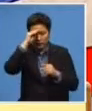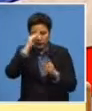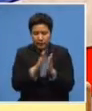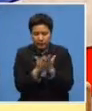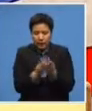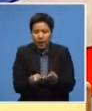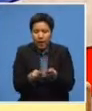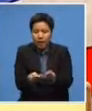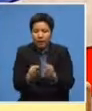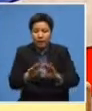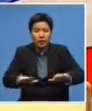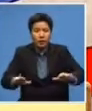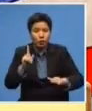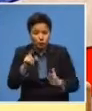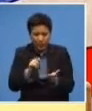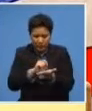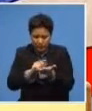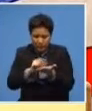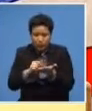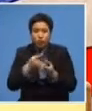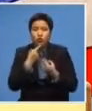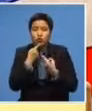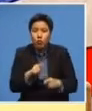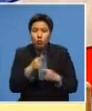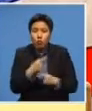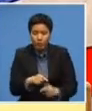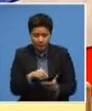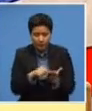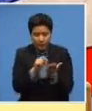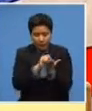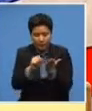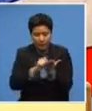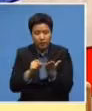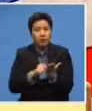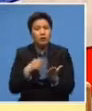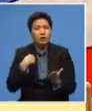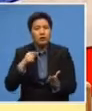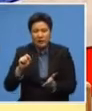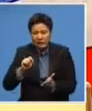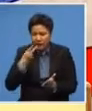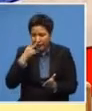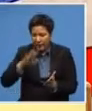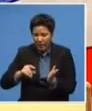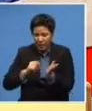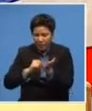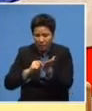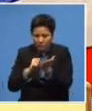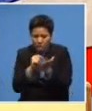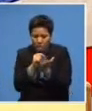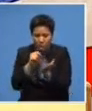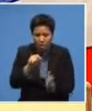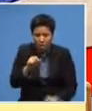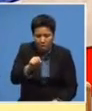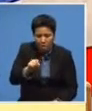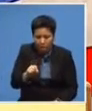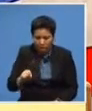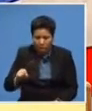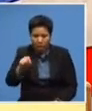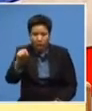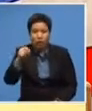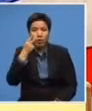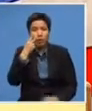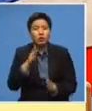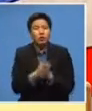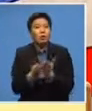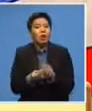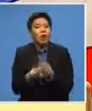ามาให้เนี่ยก็ต้องเขียนลงไปต่อลงไปในนั้นไงแล้วผมเป็นลายมือเด็กๆเขียนมันยังไม่เป็นตัวเลยนั่นแหละนั่นแหละตำราที่เขาส่งมา